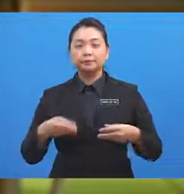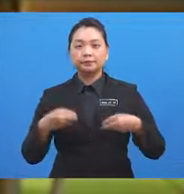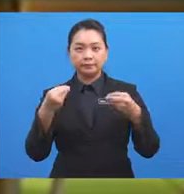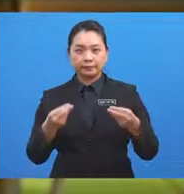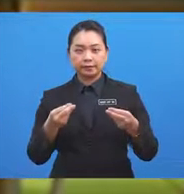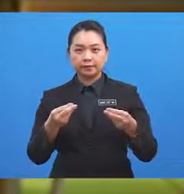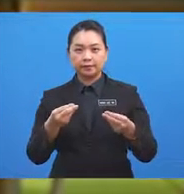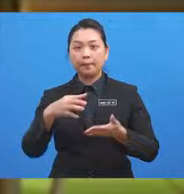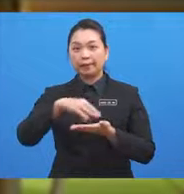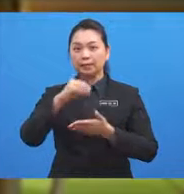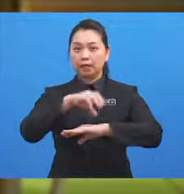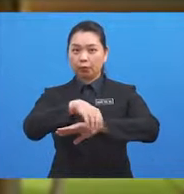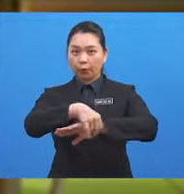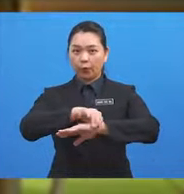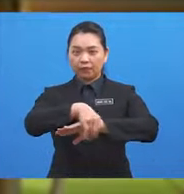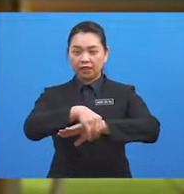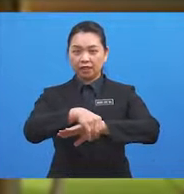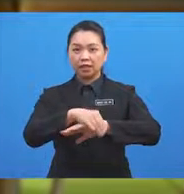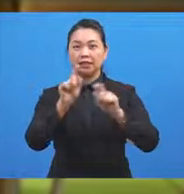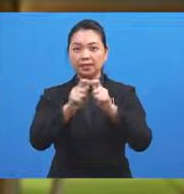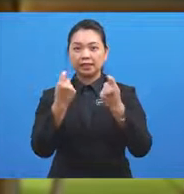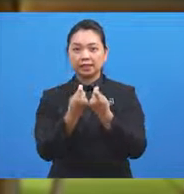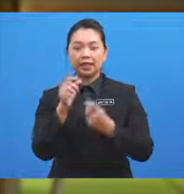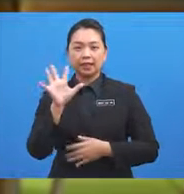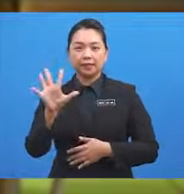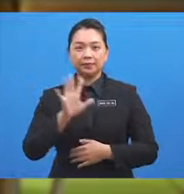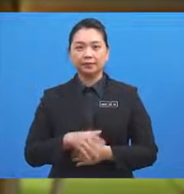mata pelajaran geografi tingkatan 5.